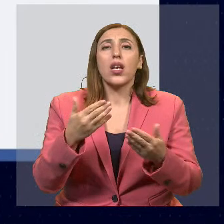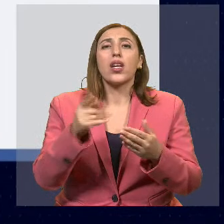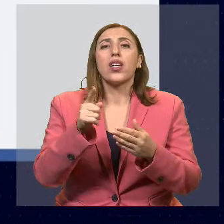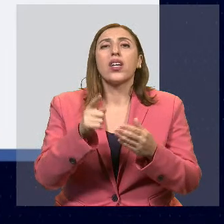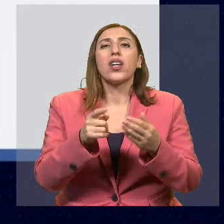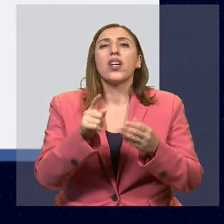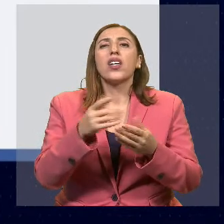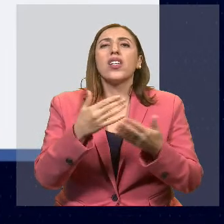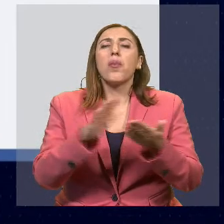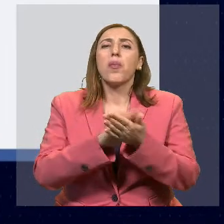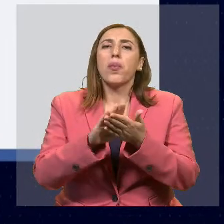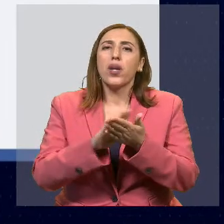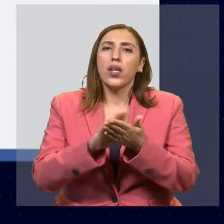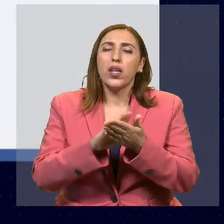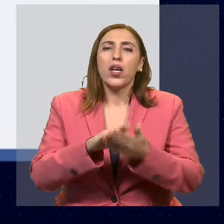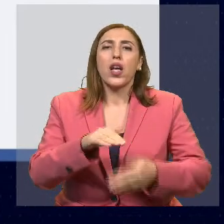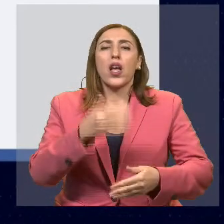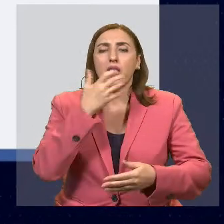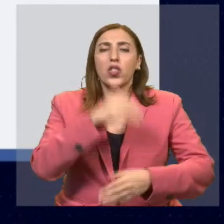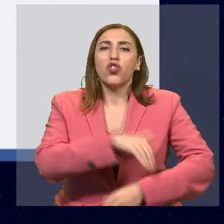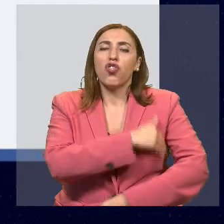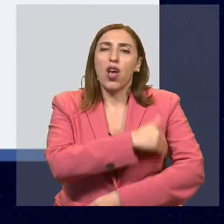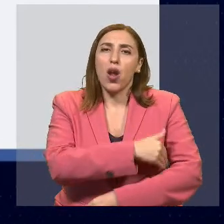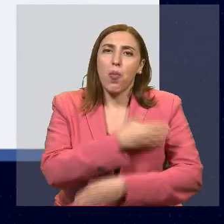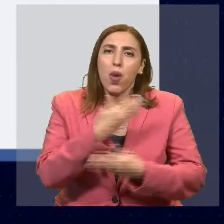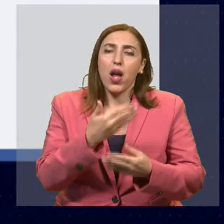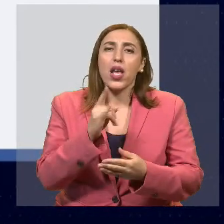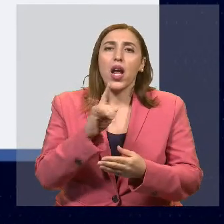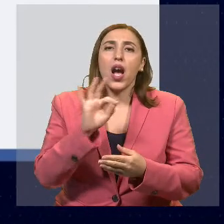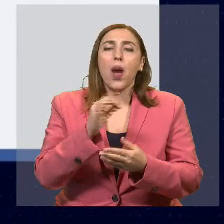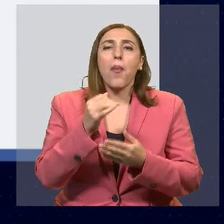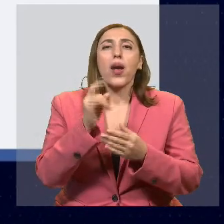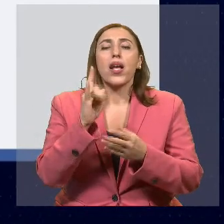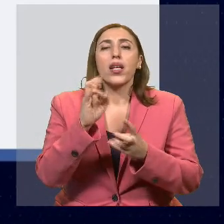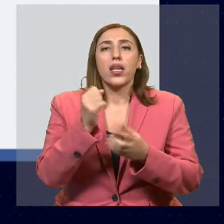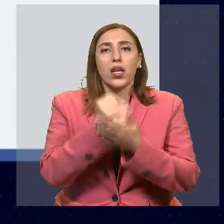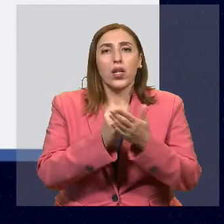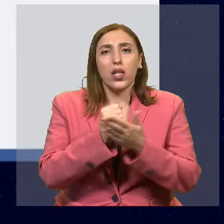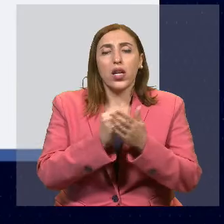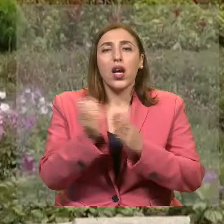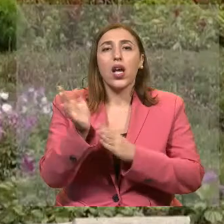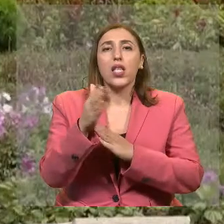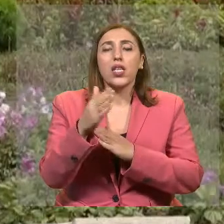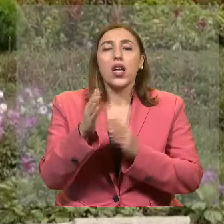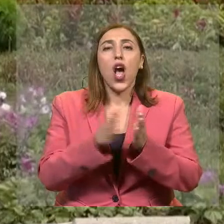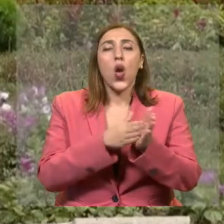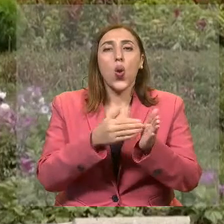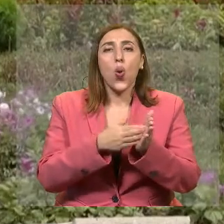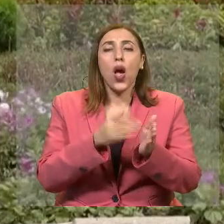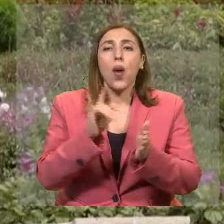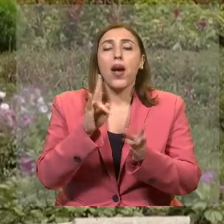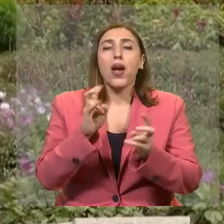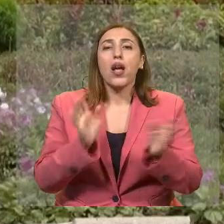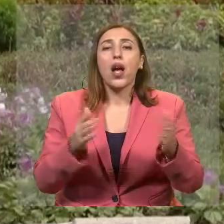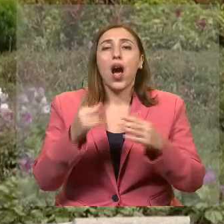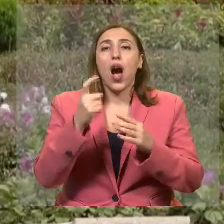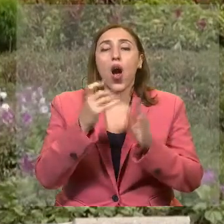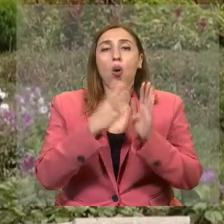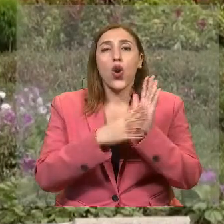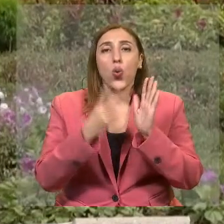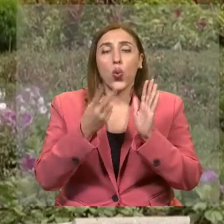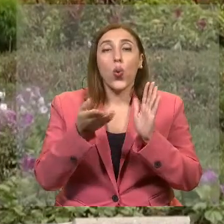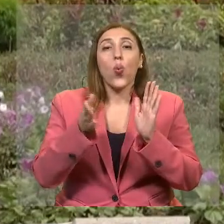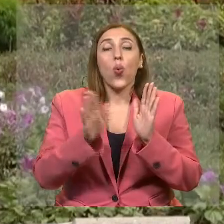պարագաներ, նաև ջերմաչափ, երեխաներին մանկական պյուրե և ձկան յուղ։ Մանկական փաթեթները 192 հատ